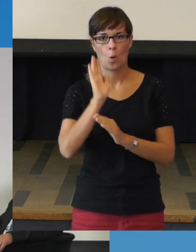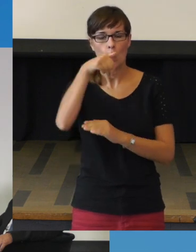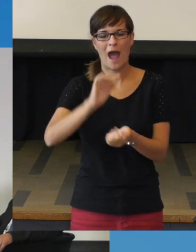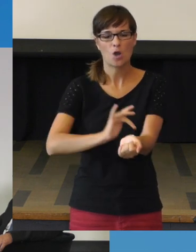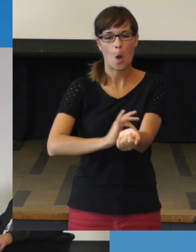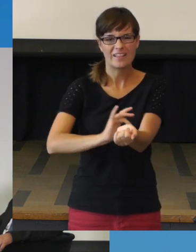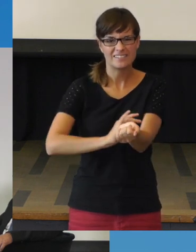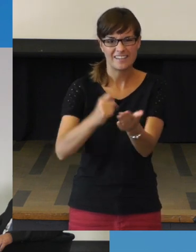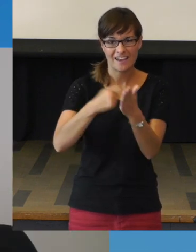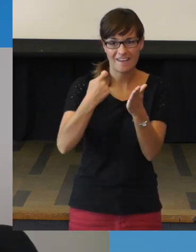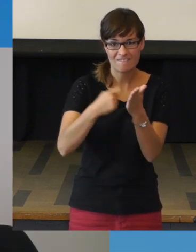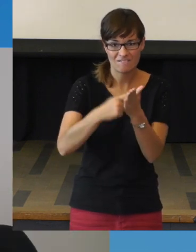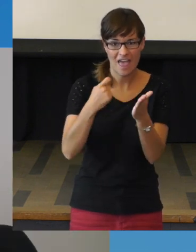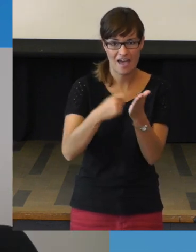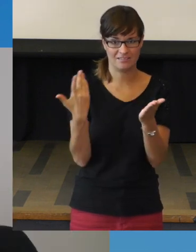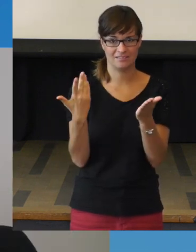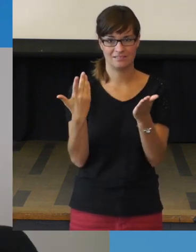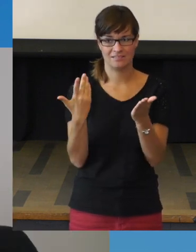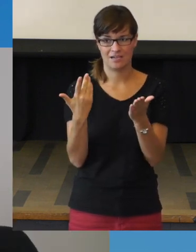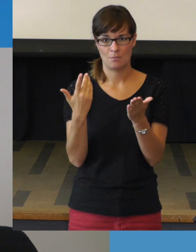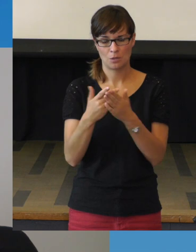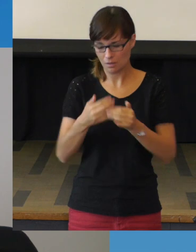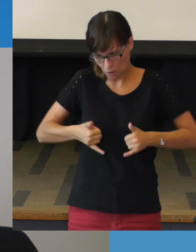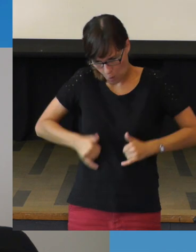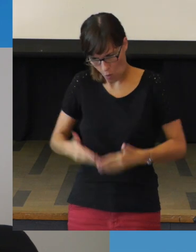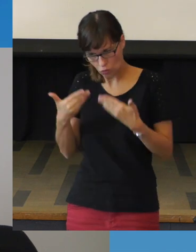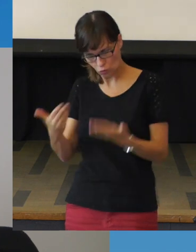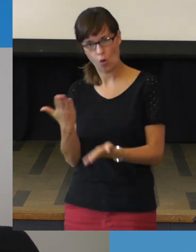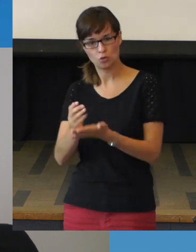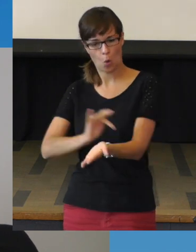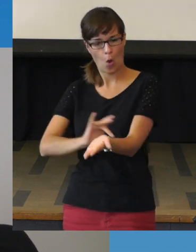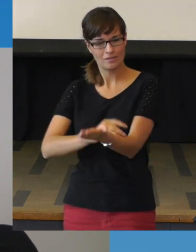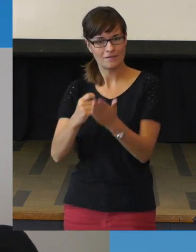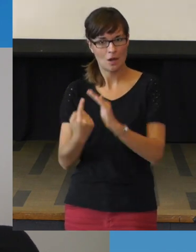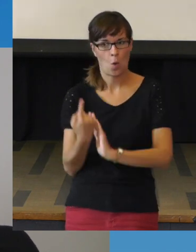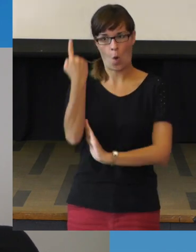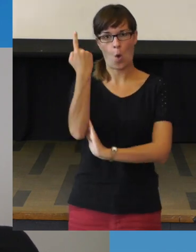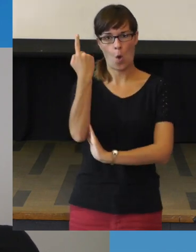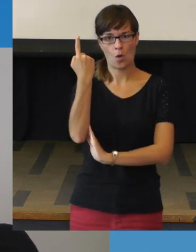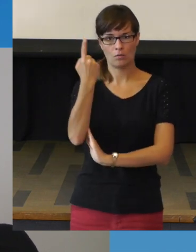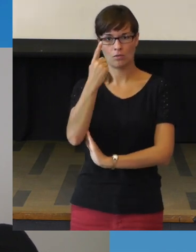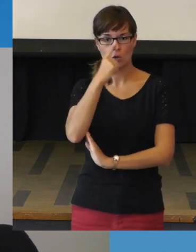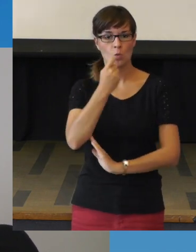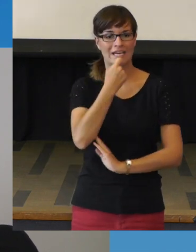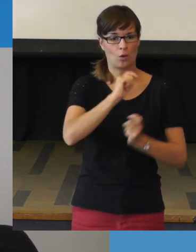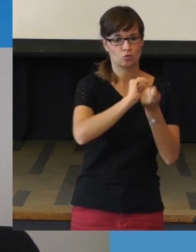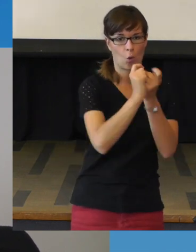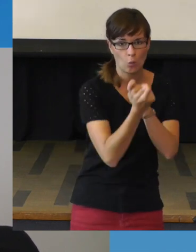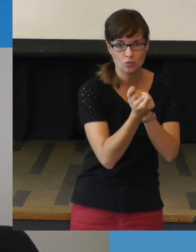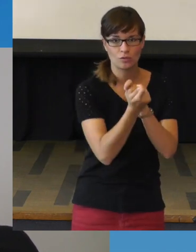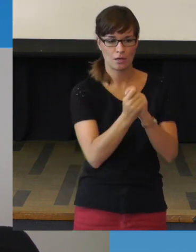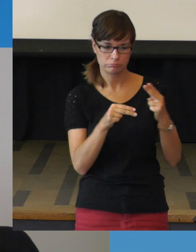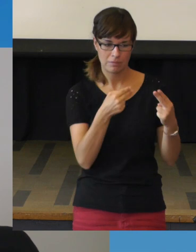erhöhten Cholesterinwerte, wenn ein Patient angeboren erhöhte Cholesterinwerte hat, die wird man nicht alleine durch eine